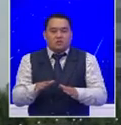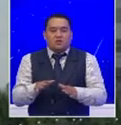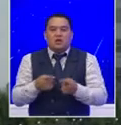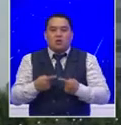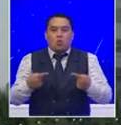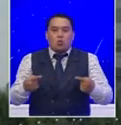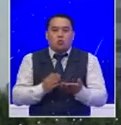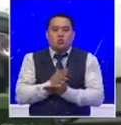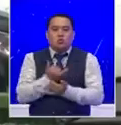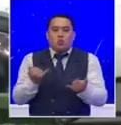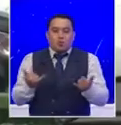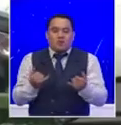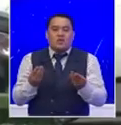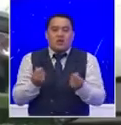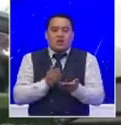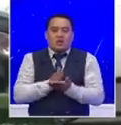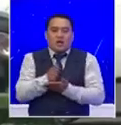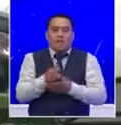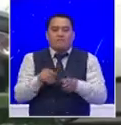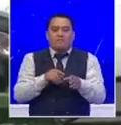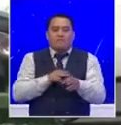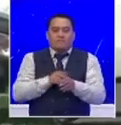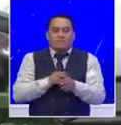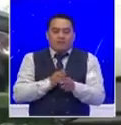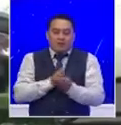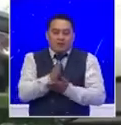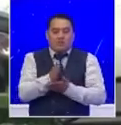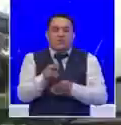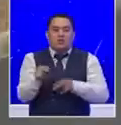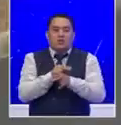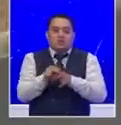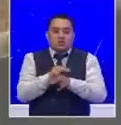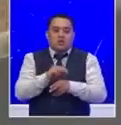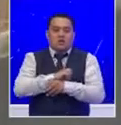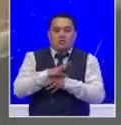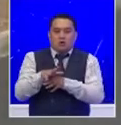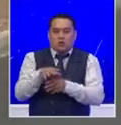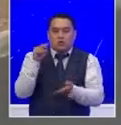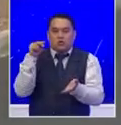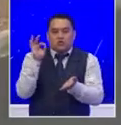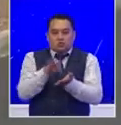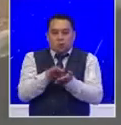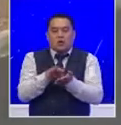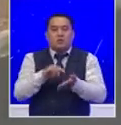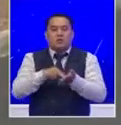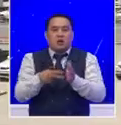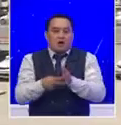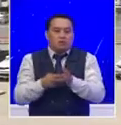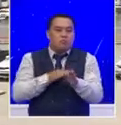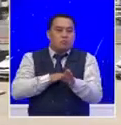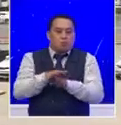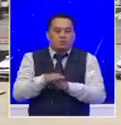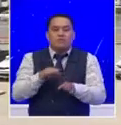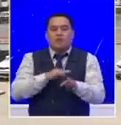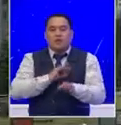и пиар-услуг. Эти деньги должны направляться на реальную борьбу с эпидемией. Задача поставлена четкая и своевременная. Планомерно и полноценно